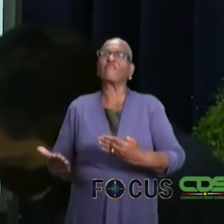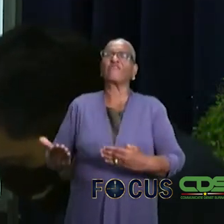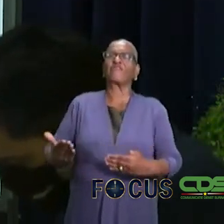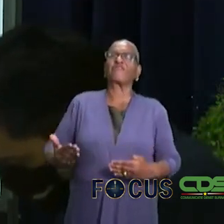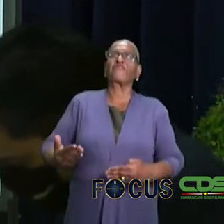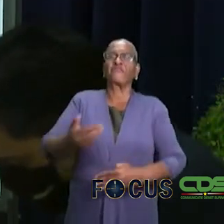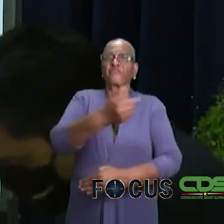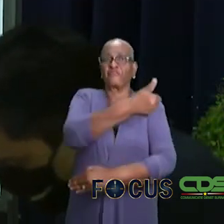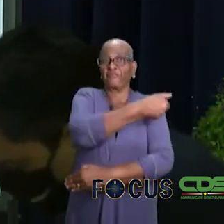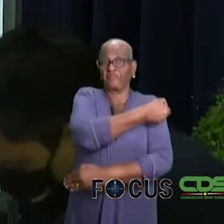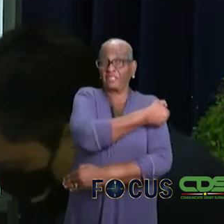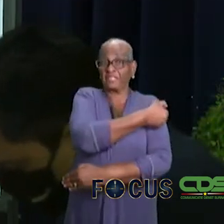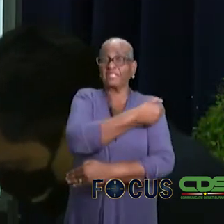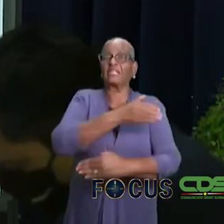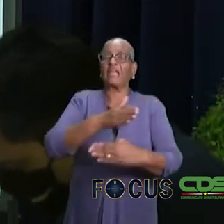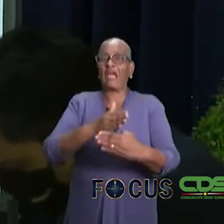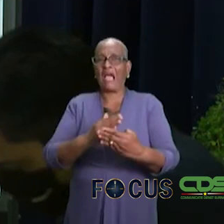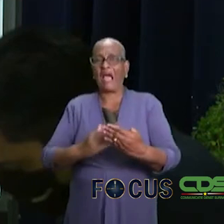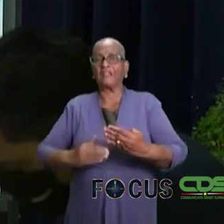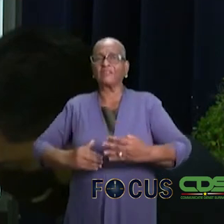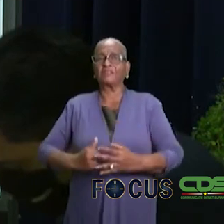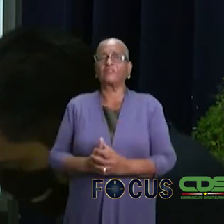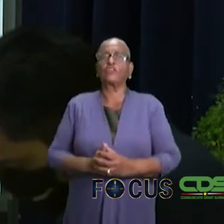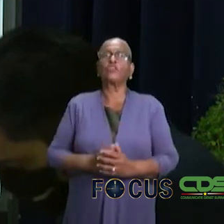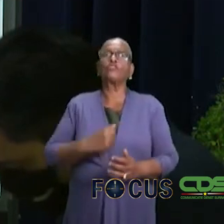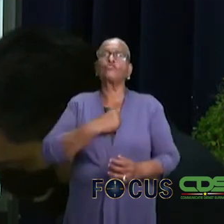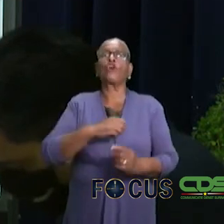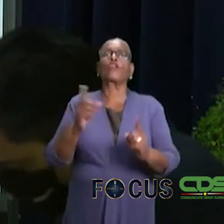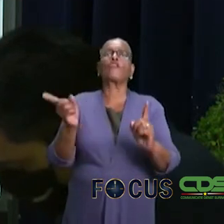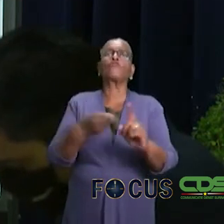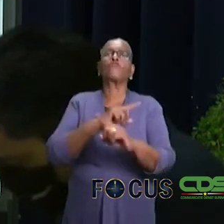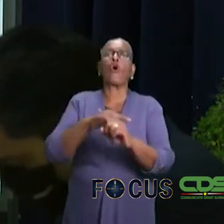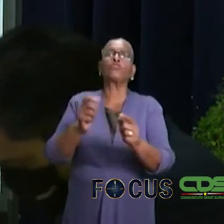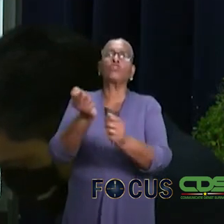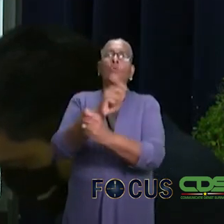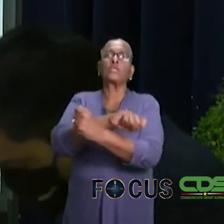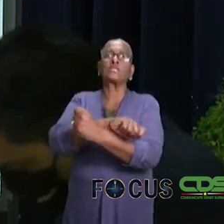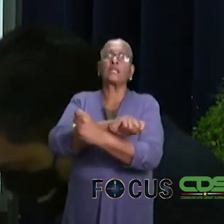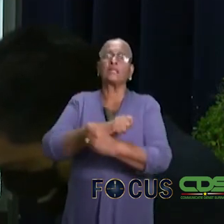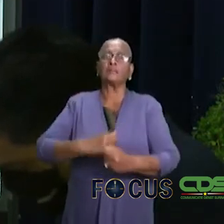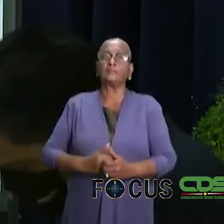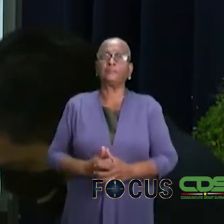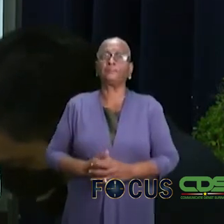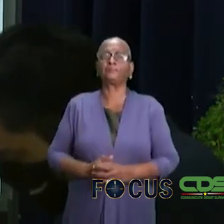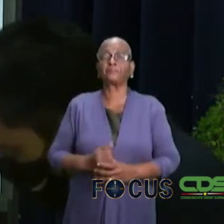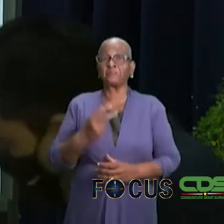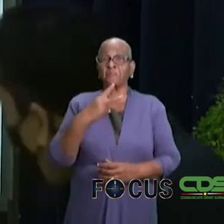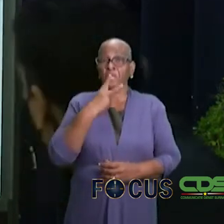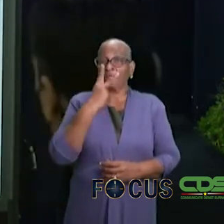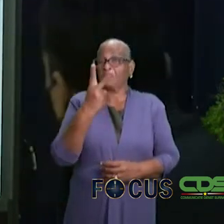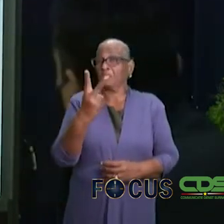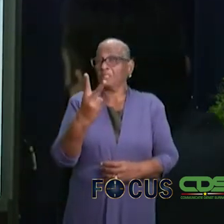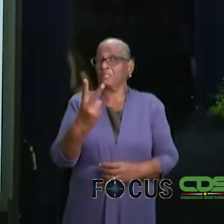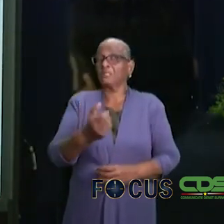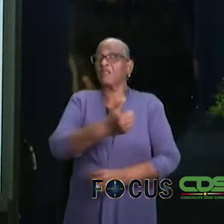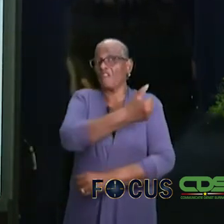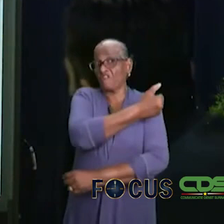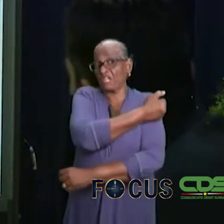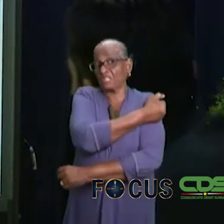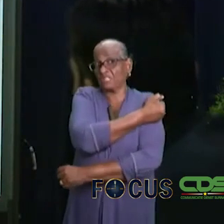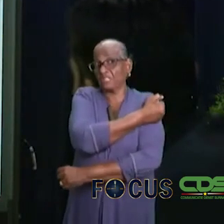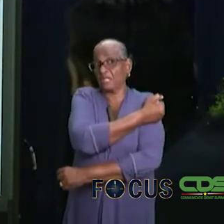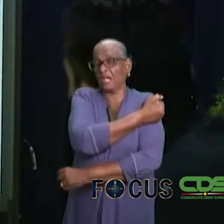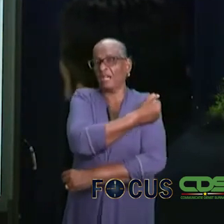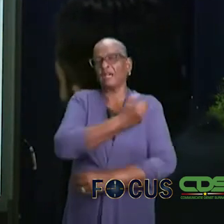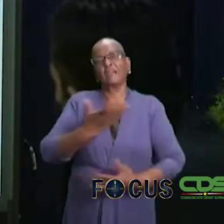ik. Dat is verkeerd gezet. Maar verontschuldigen daarvoor. Maar we zien dat vaccinatiebereidheid